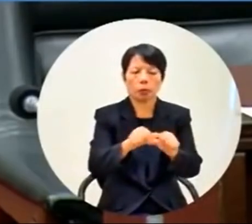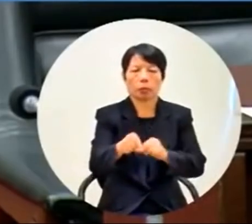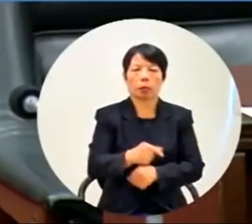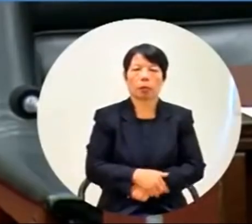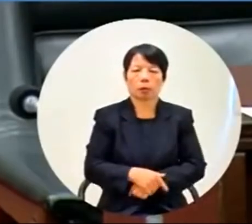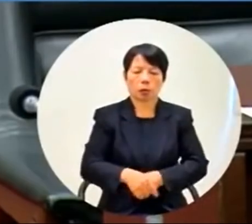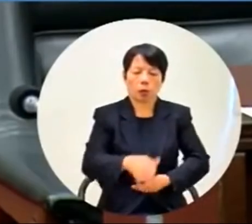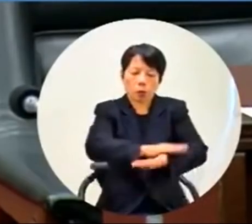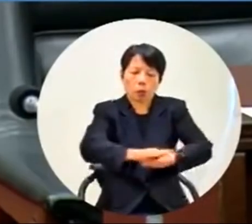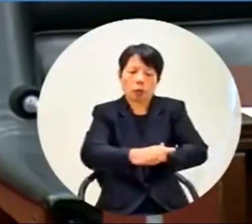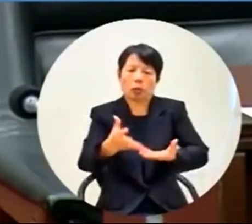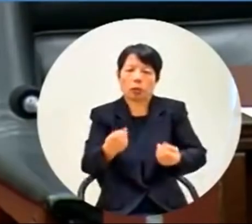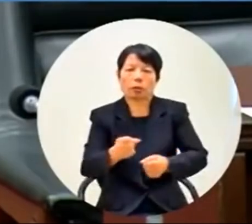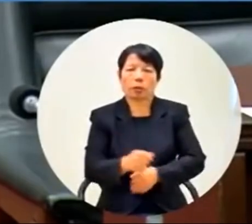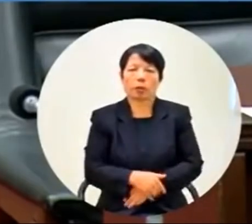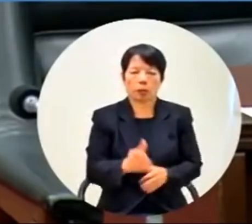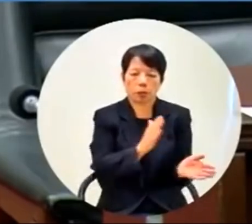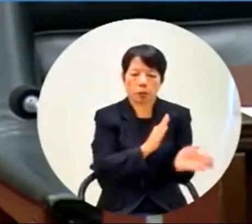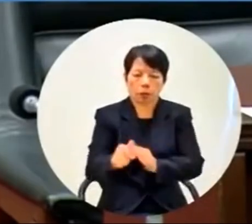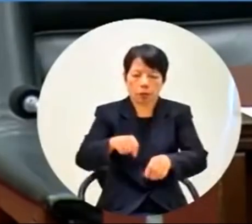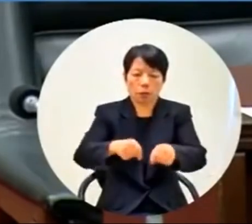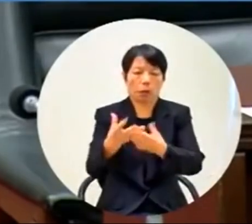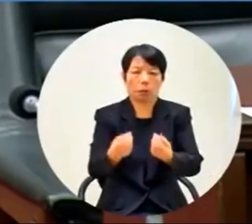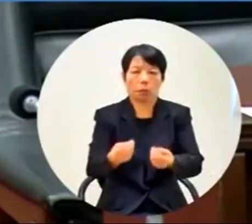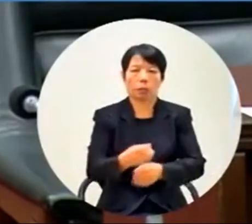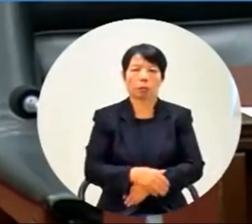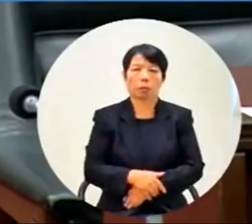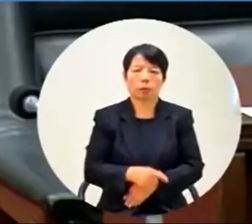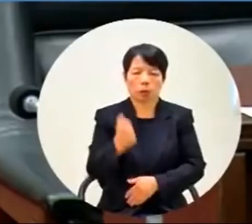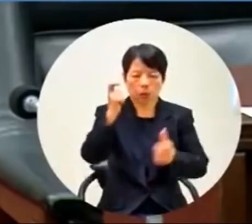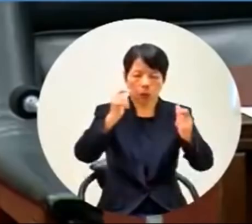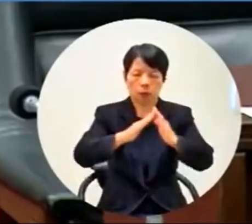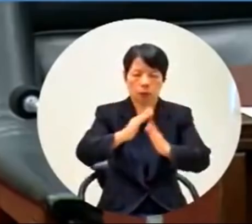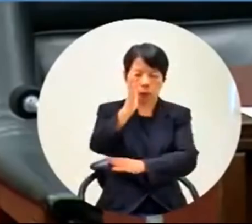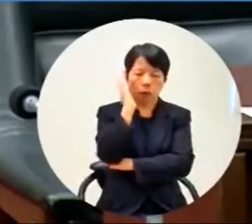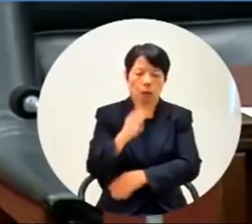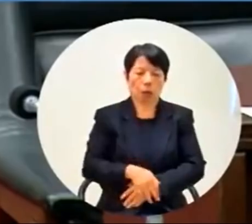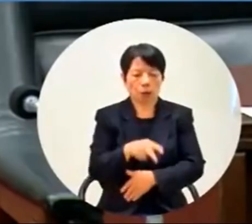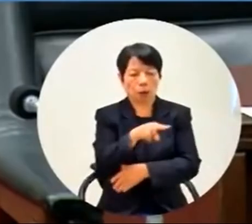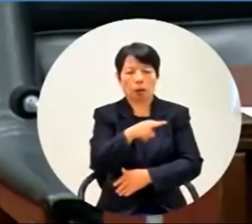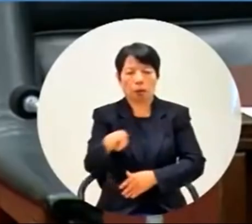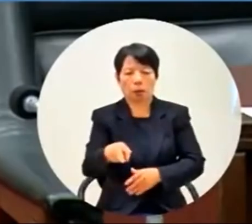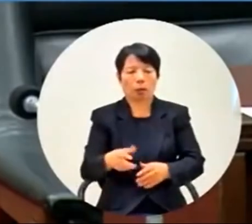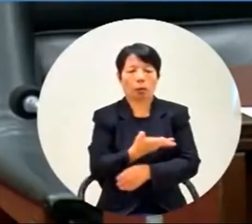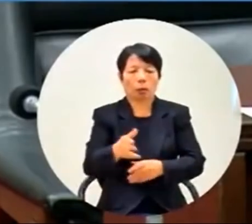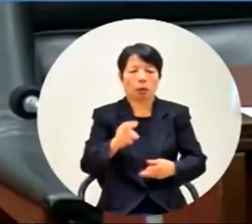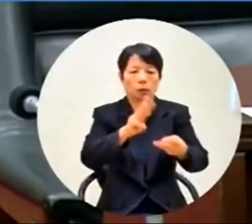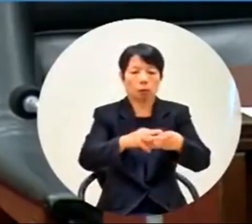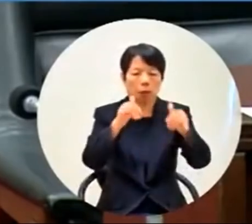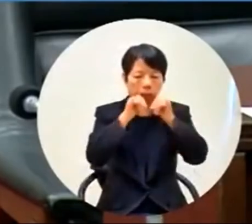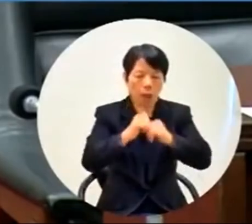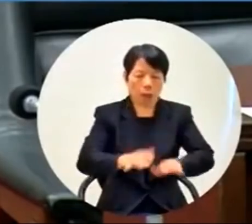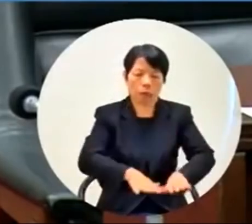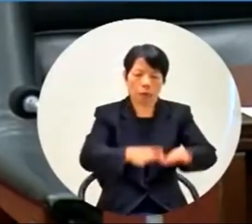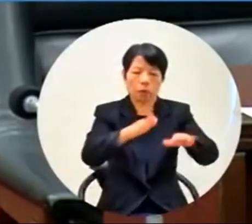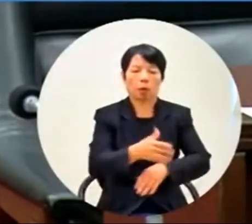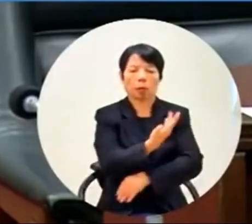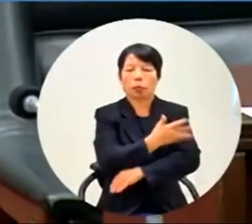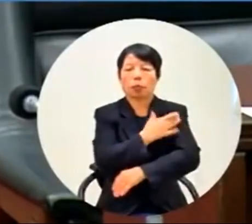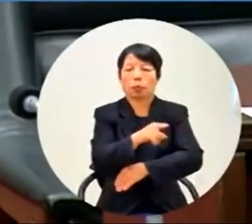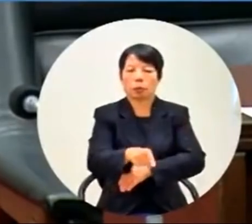淤，没有整治计划。我们高雄市政府就是眼睁睁看着我们田寮淹水，完全没有作